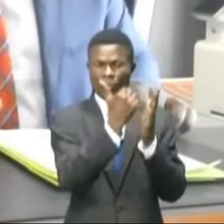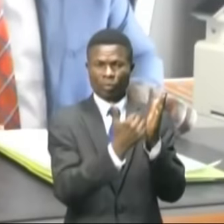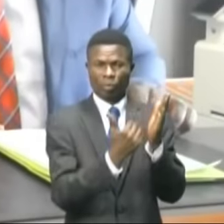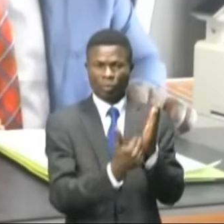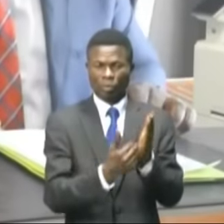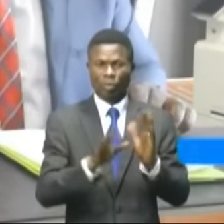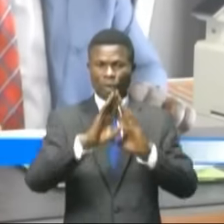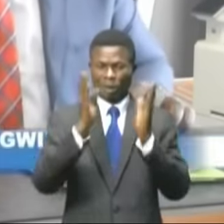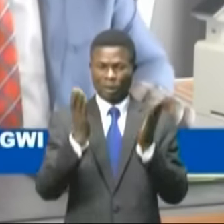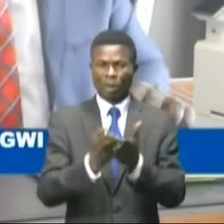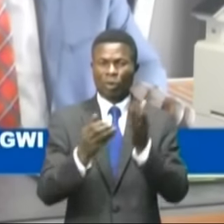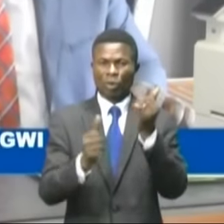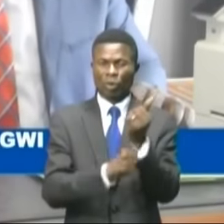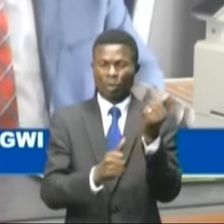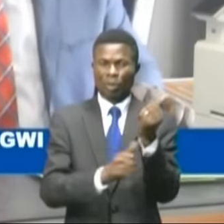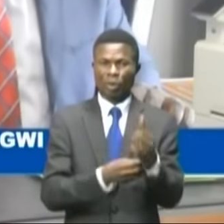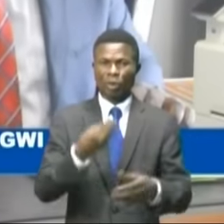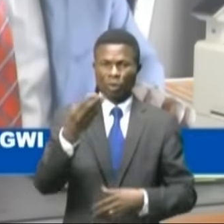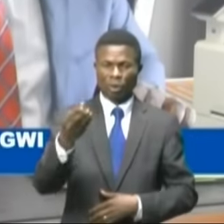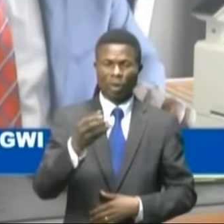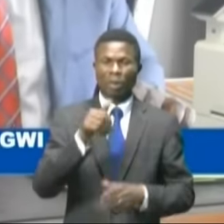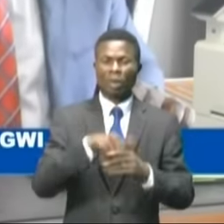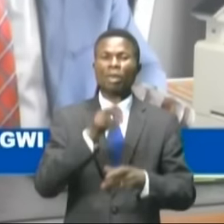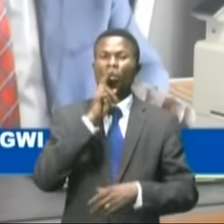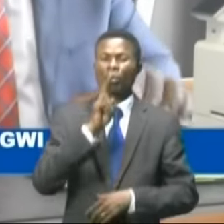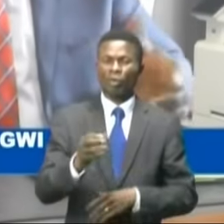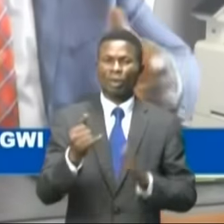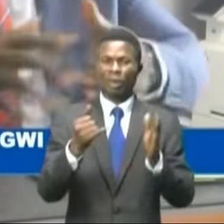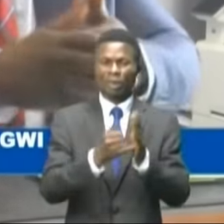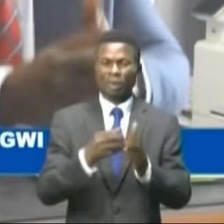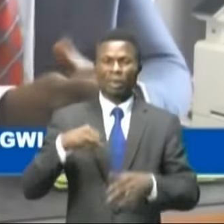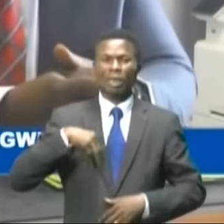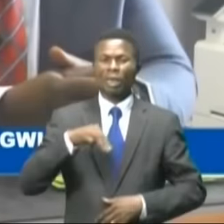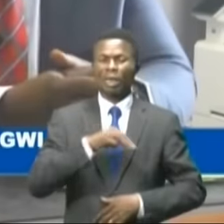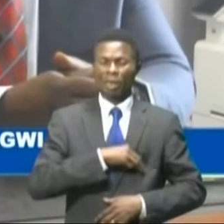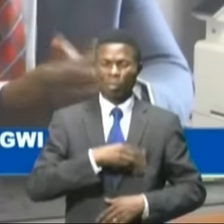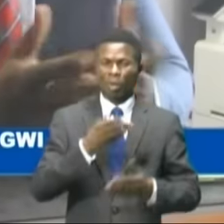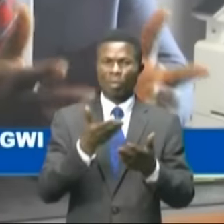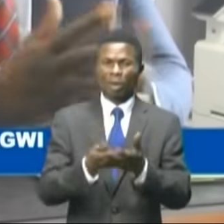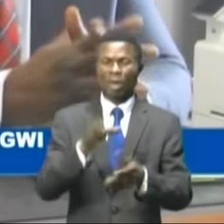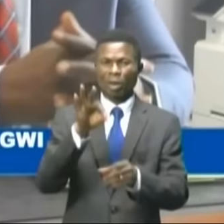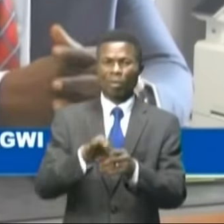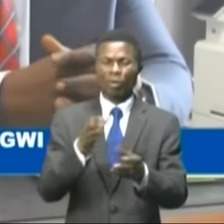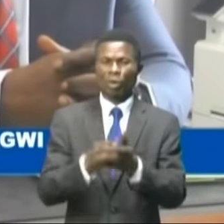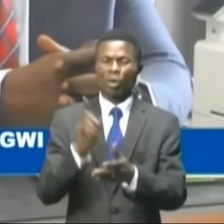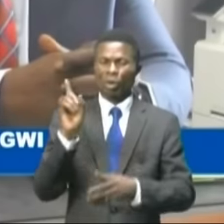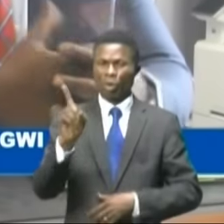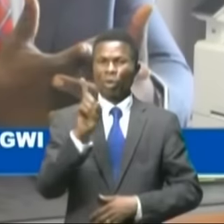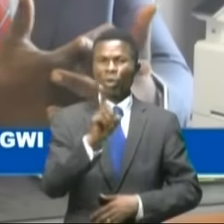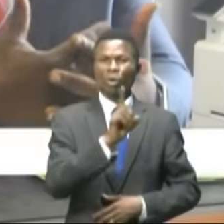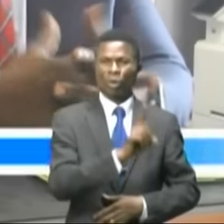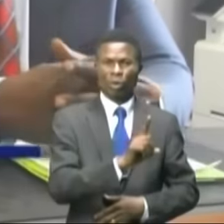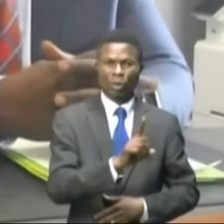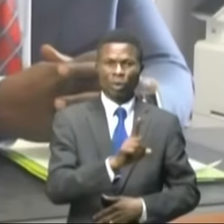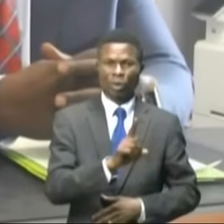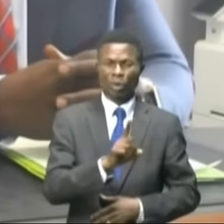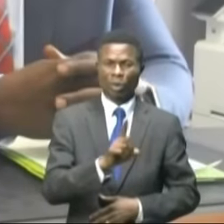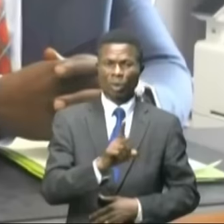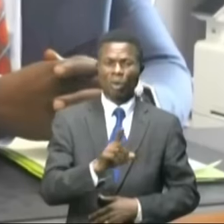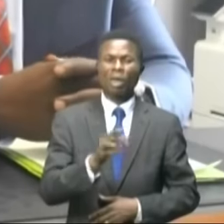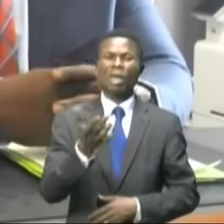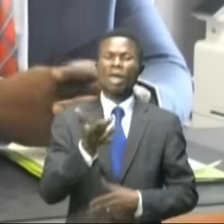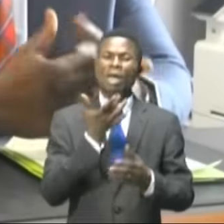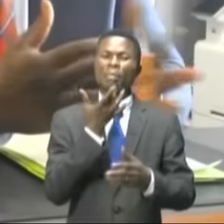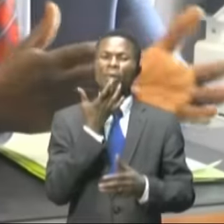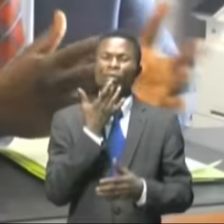ces tickets qu'on propose, en réalité ce sont les 6 membres du présidium qui sont servis. Et chacun a positionné ce qu'il